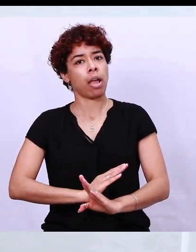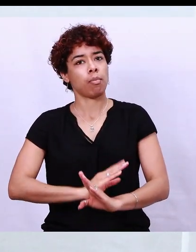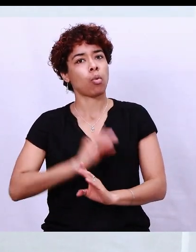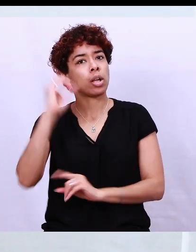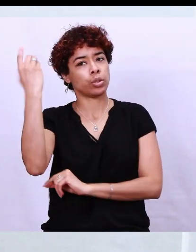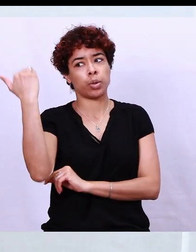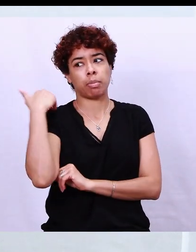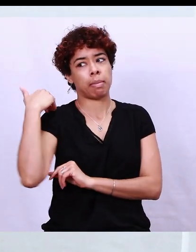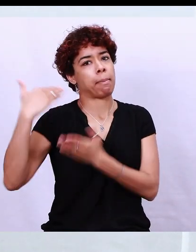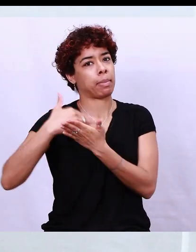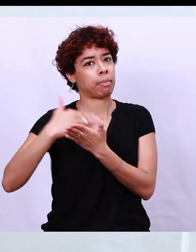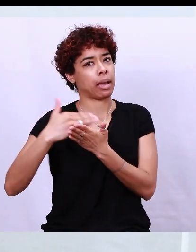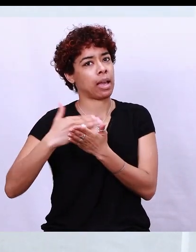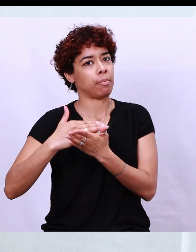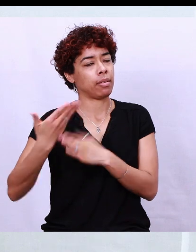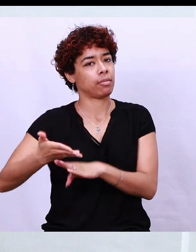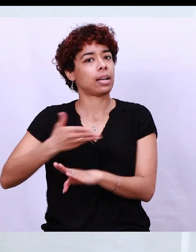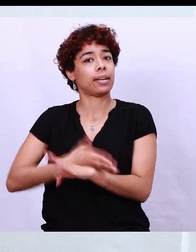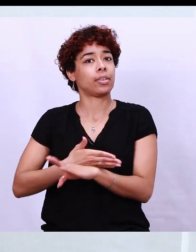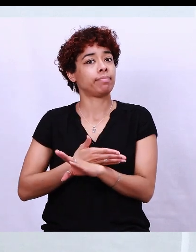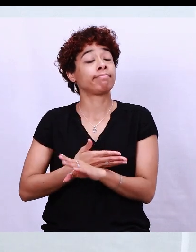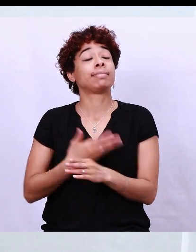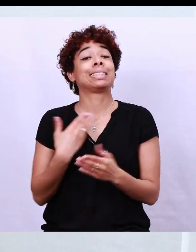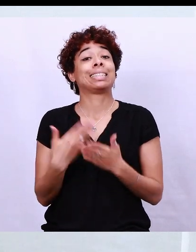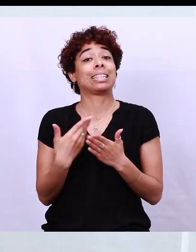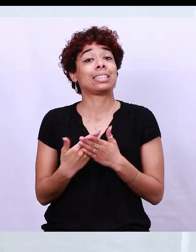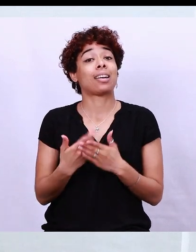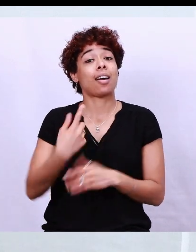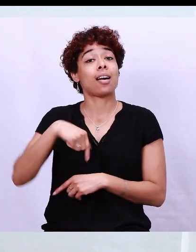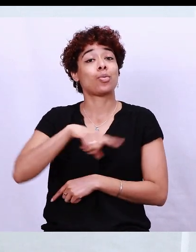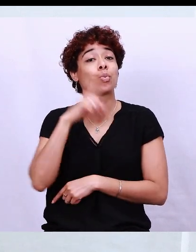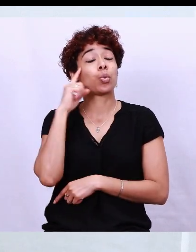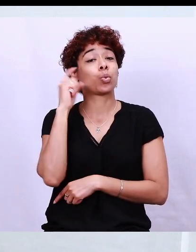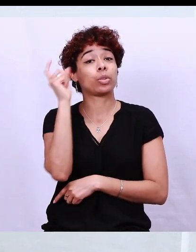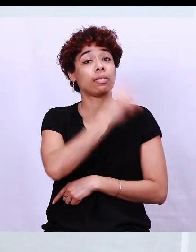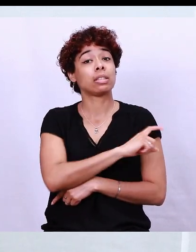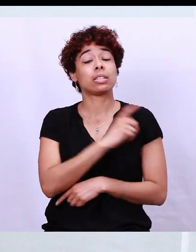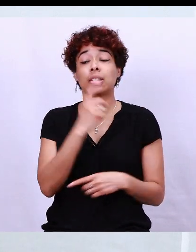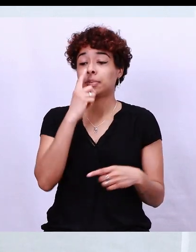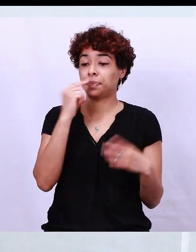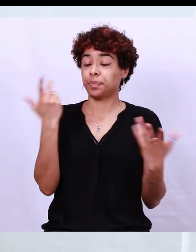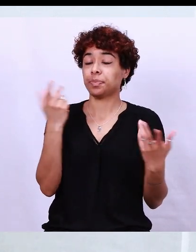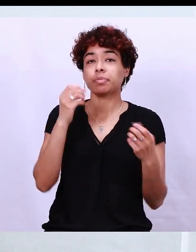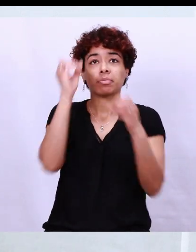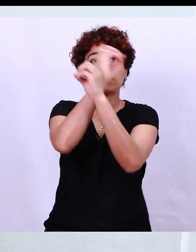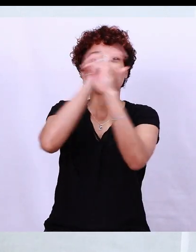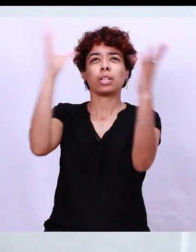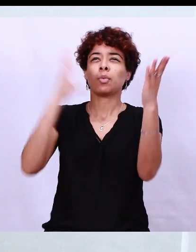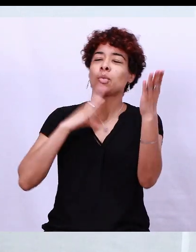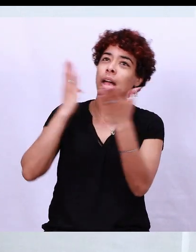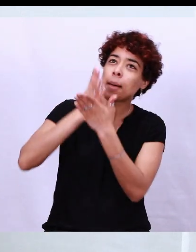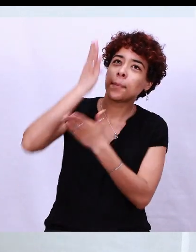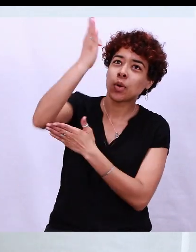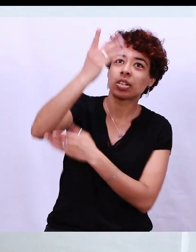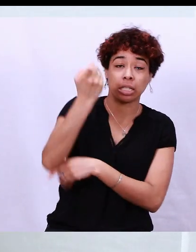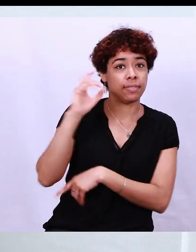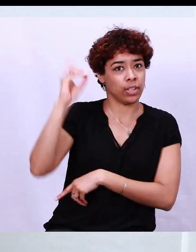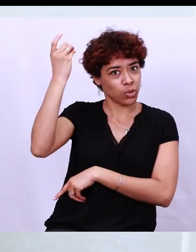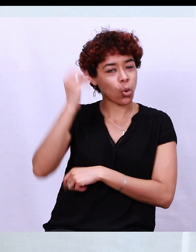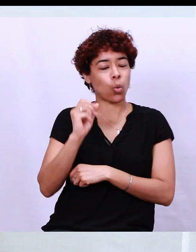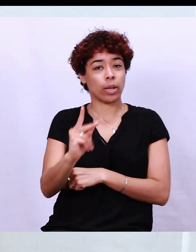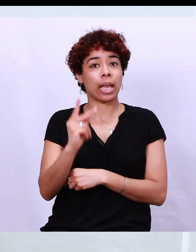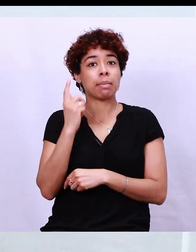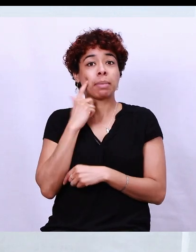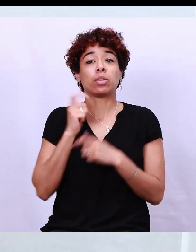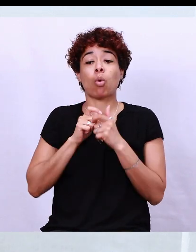Dieu l'a appelé. Et parfois, c'est là notre difficulté. C'est que tu peux avoir une vision, un projet dans ta vie qui vient de Dieu, et si